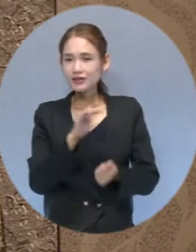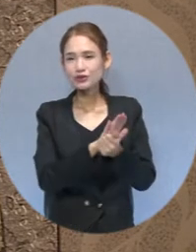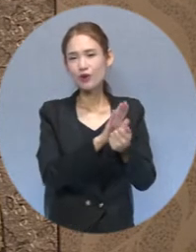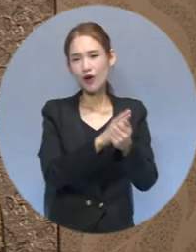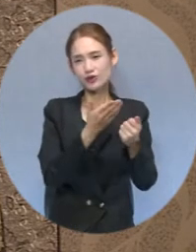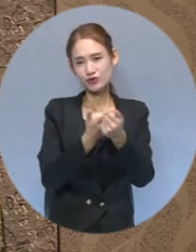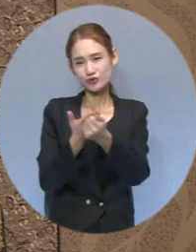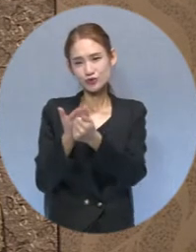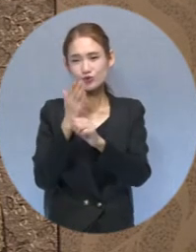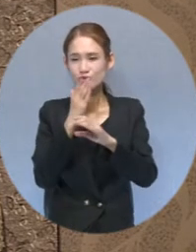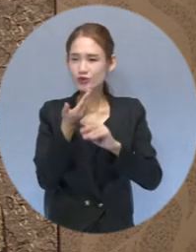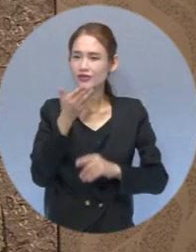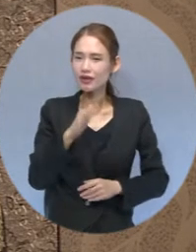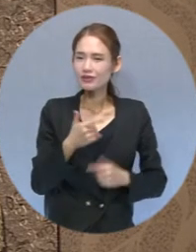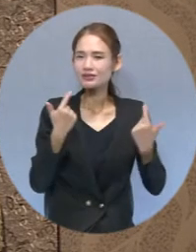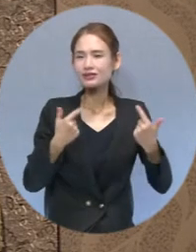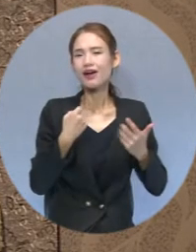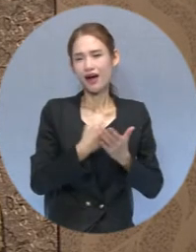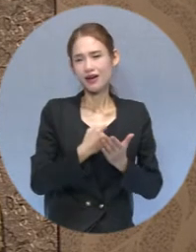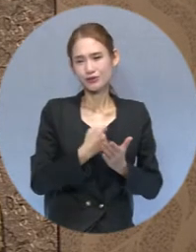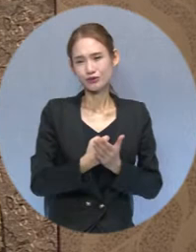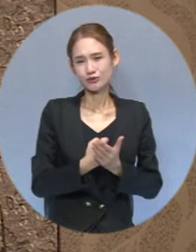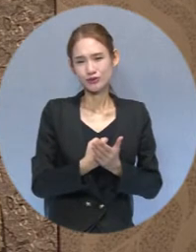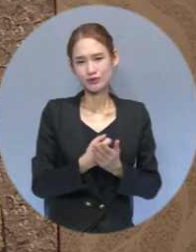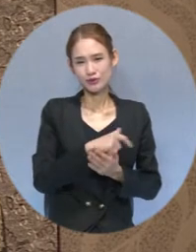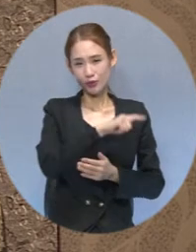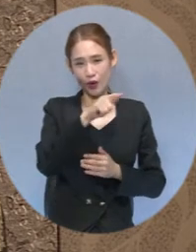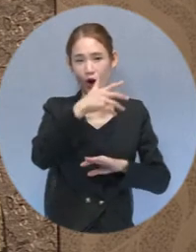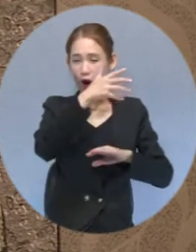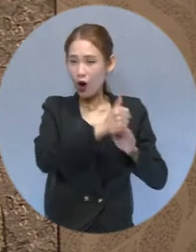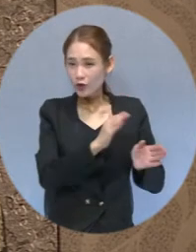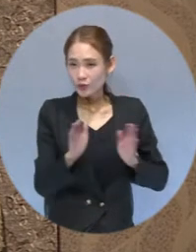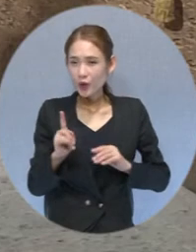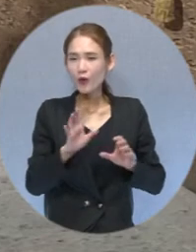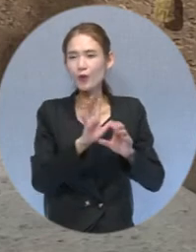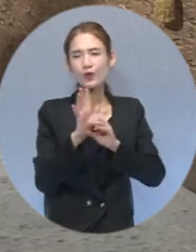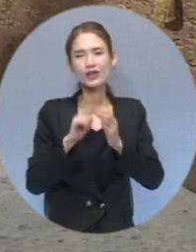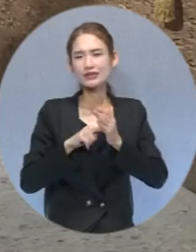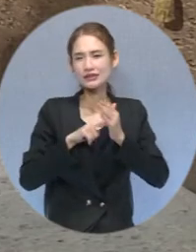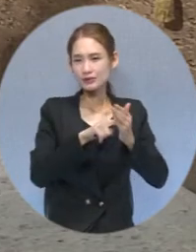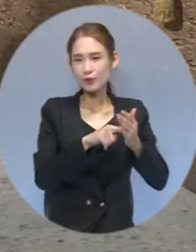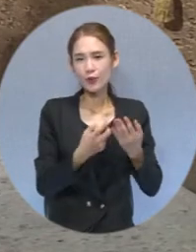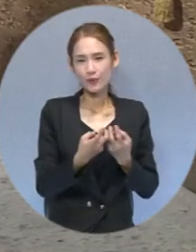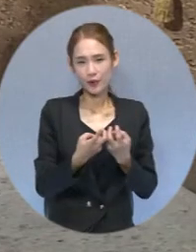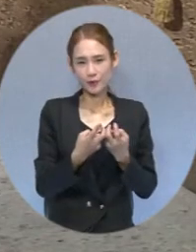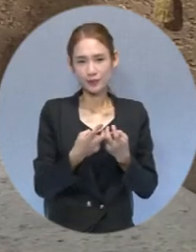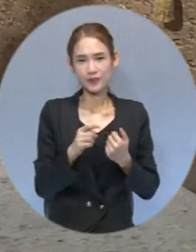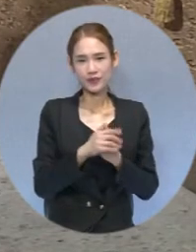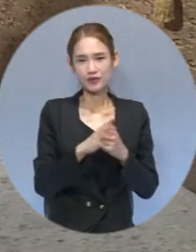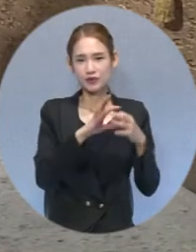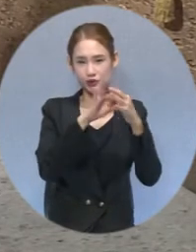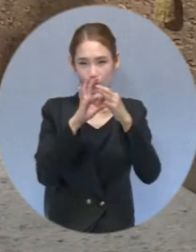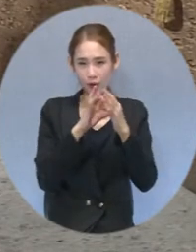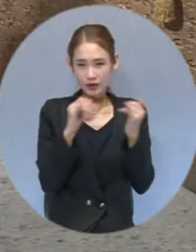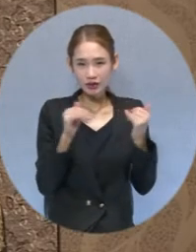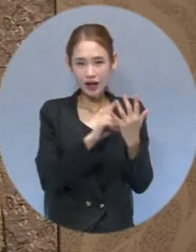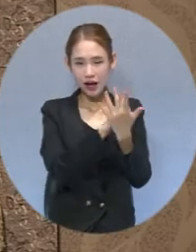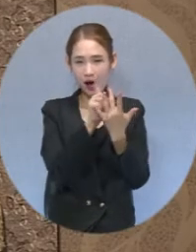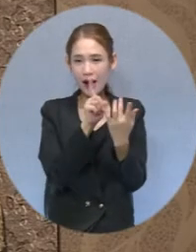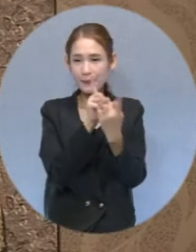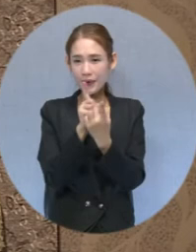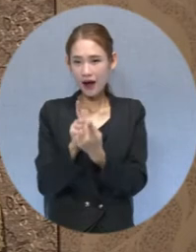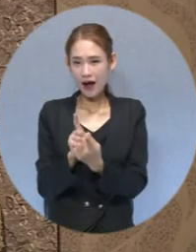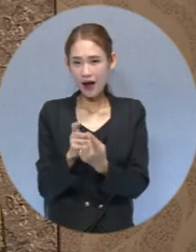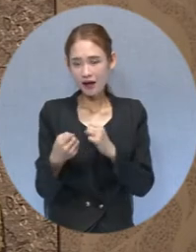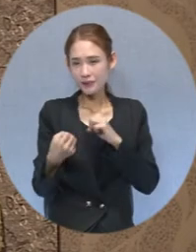아쉽죠. 결국 이거는 코로나를 극복하는 거 외에는. 그래서 지금 계속해서 이제 관련 단체 분들을 만났는데, 네.